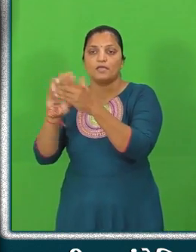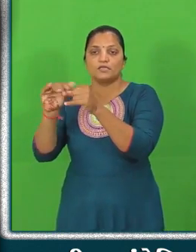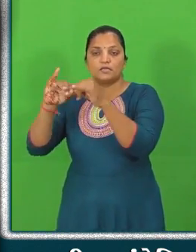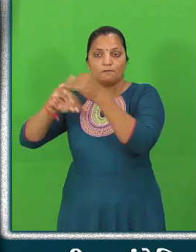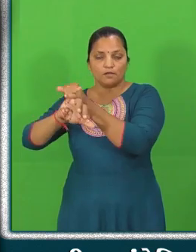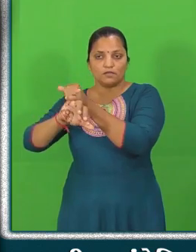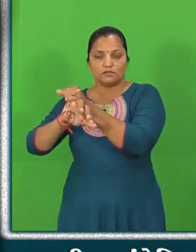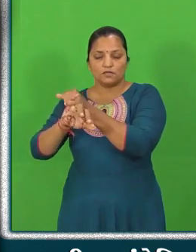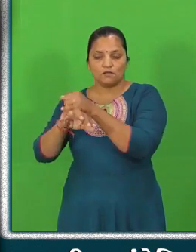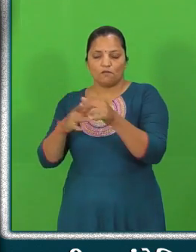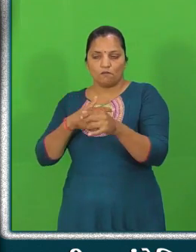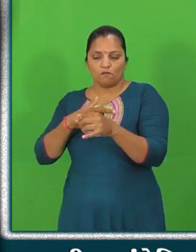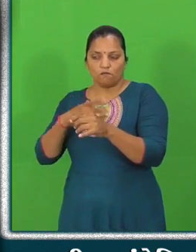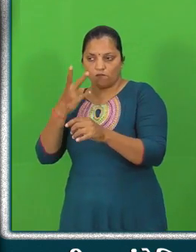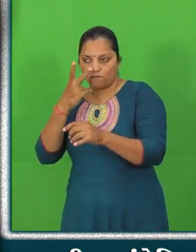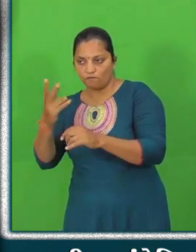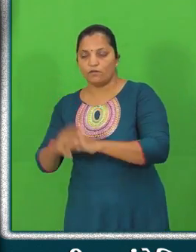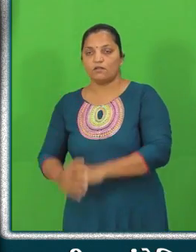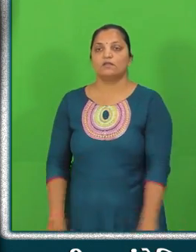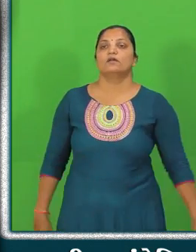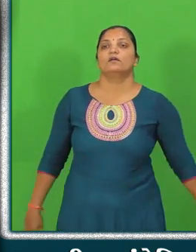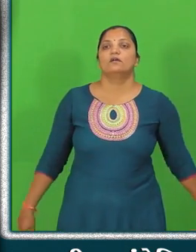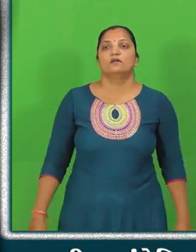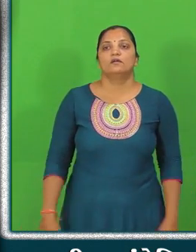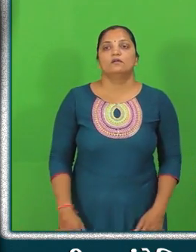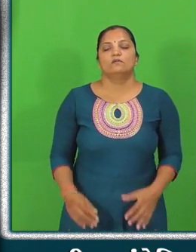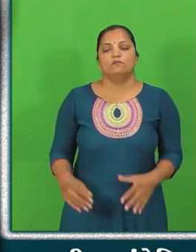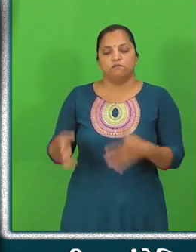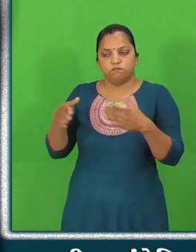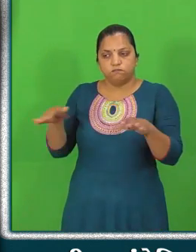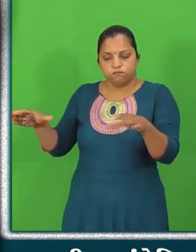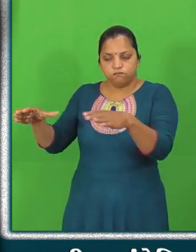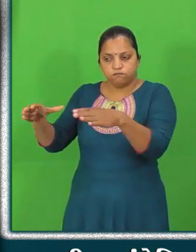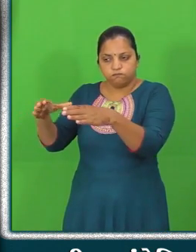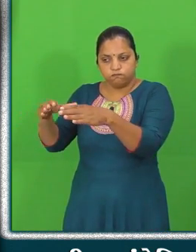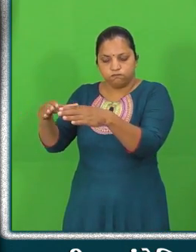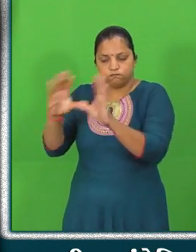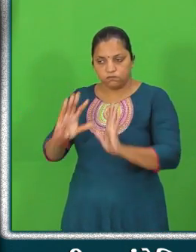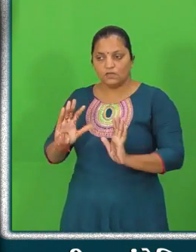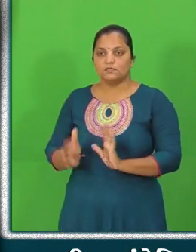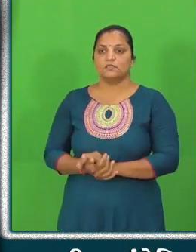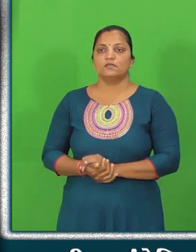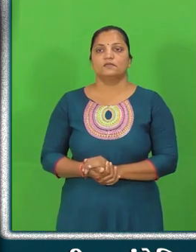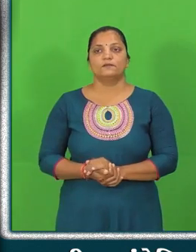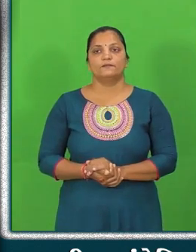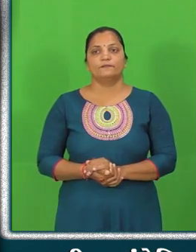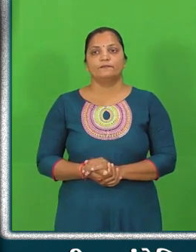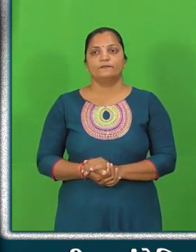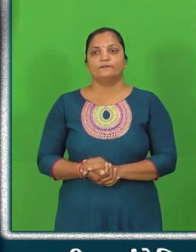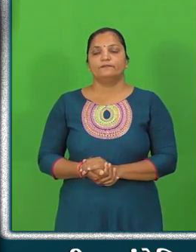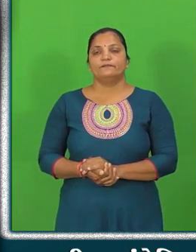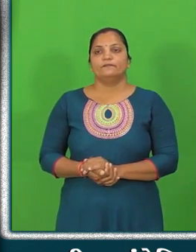ઓકે, એ પાછળ લંબાવીએ તો એ કોઈ એક કોઈ જગ્યાએ ભેગા થતા હોય એવો ભાસ થાય છે.